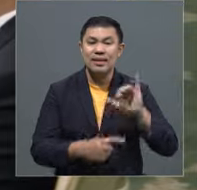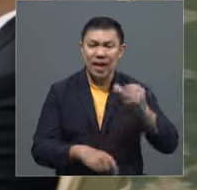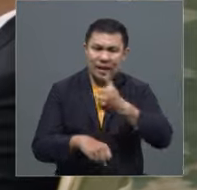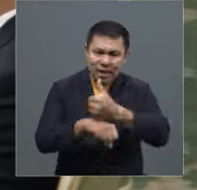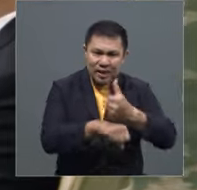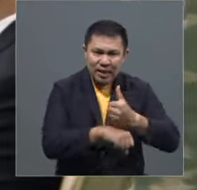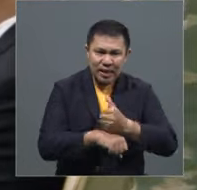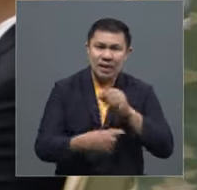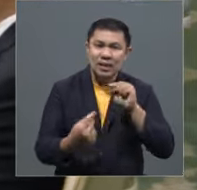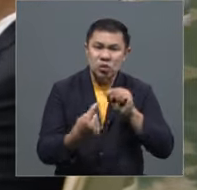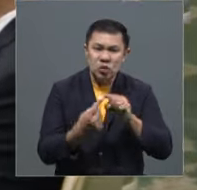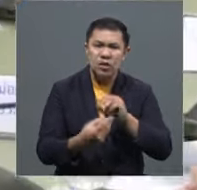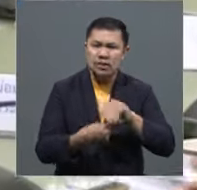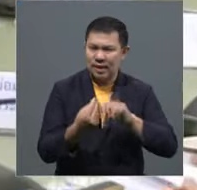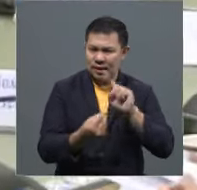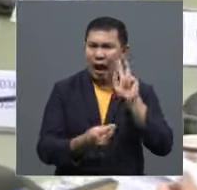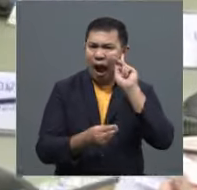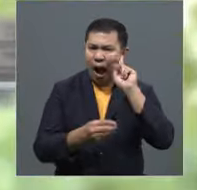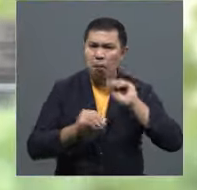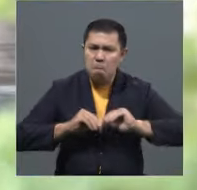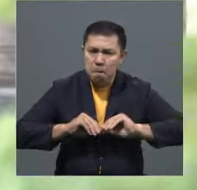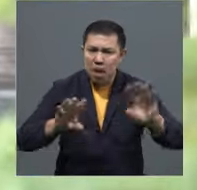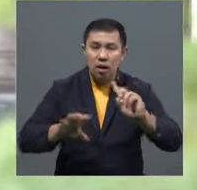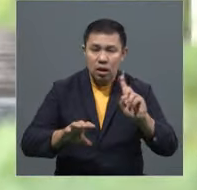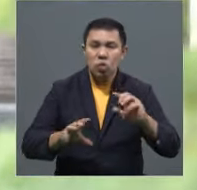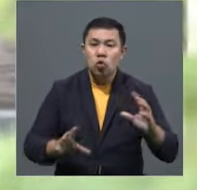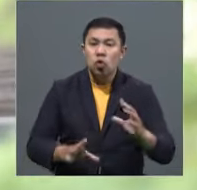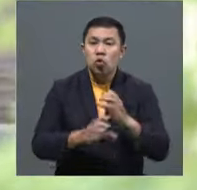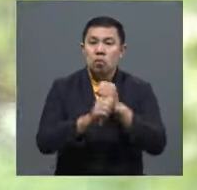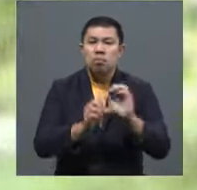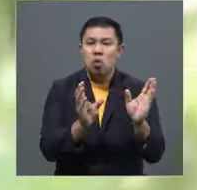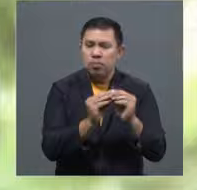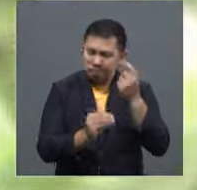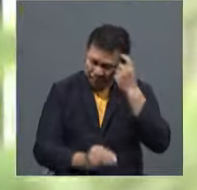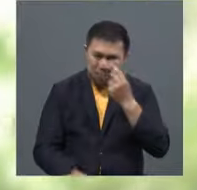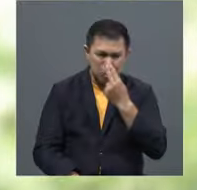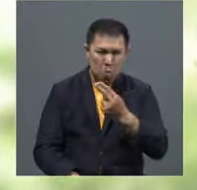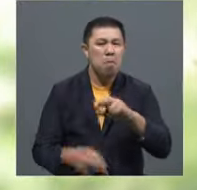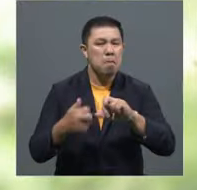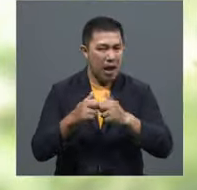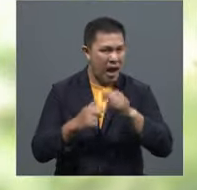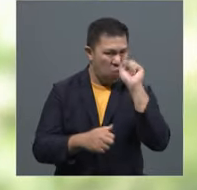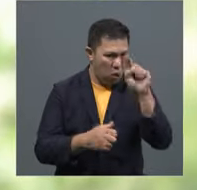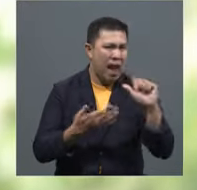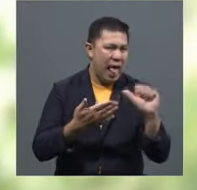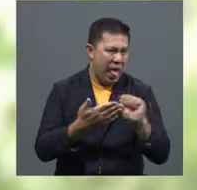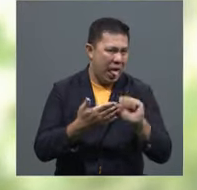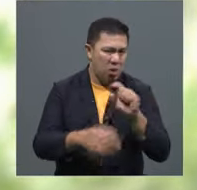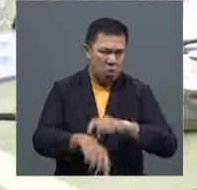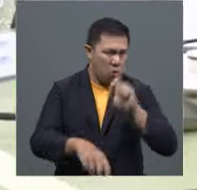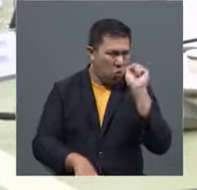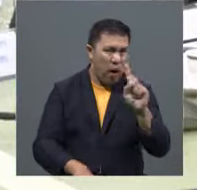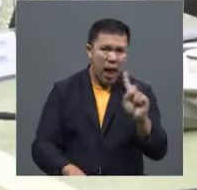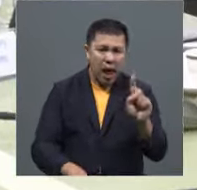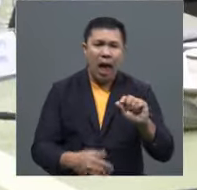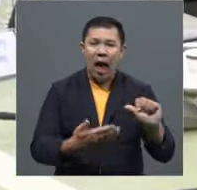ครับมาแถลงข่าวขออนุญาตสรุปสั้นๆนะครับว่าที่ประชุมเนี่ยเห็นว่าปัญหาเร่งด่วนที่สำคัญจะต้องแก้ไขโดยด่วนก็คือ